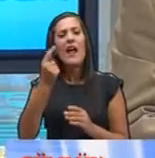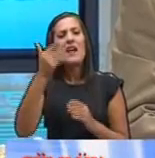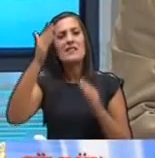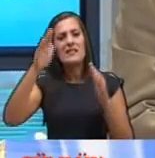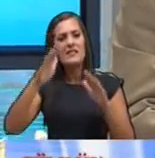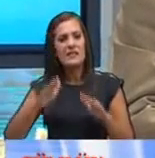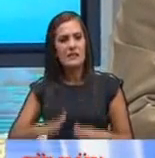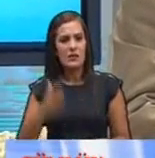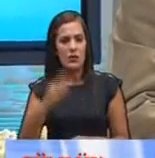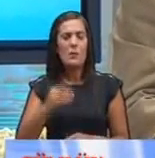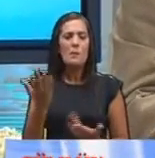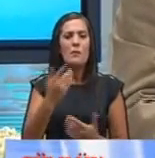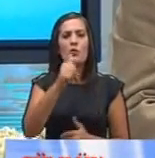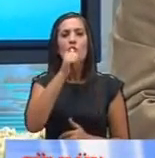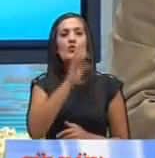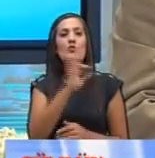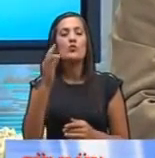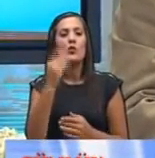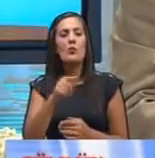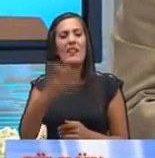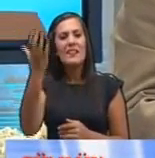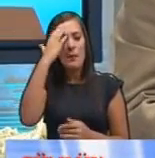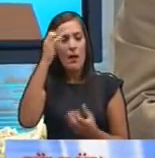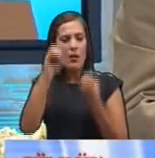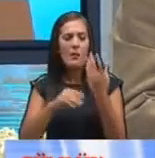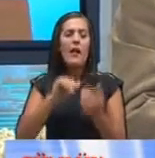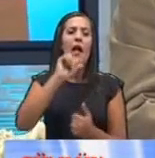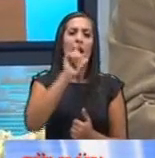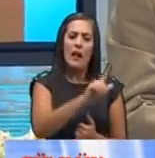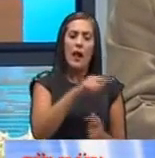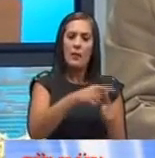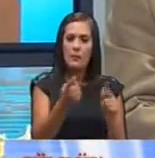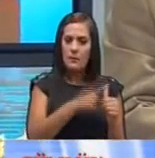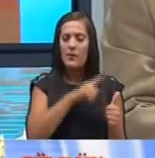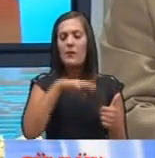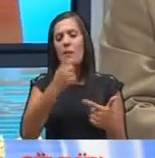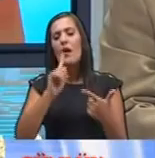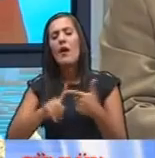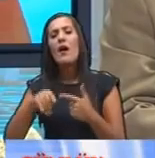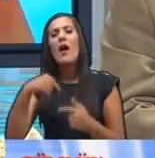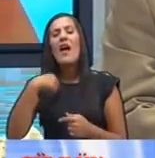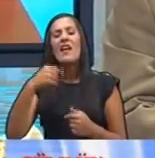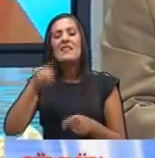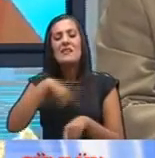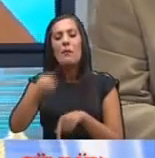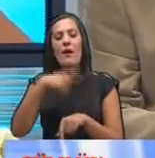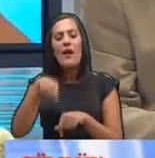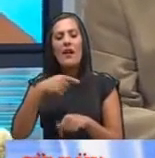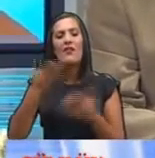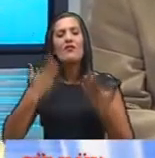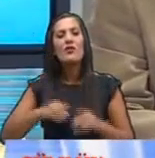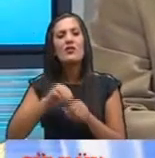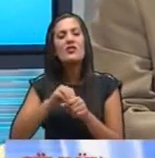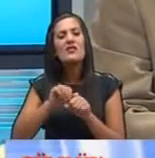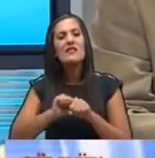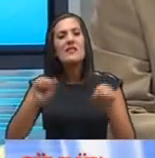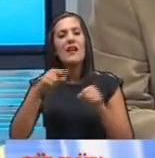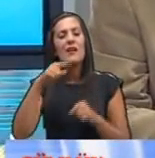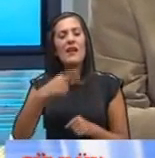çeşit susuzluk. Gerek bu temel olay, gerekse bir takım zaman içinde oluşan biyokimyasal olaylar nedeniyle genel anlamda